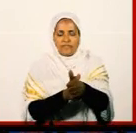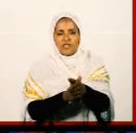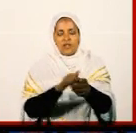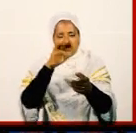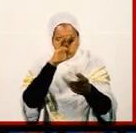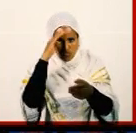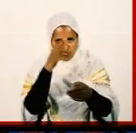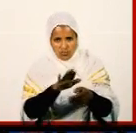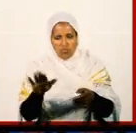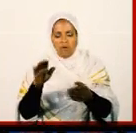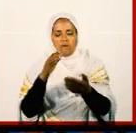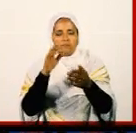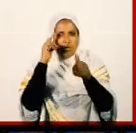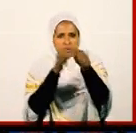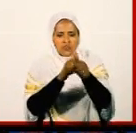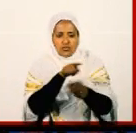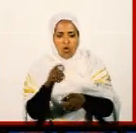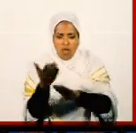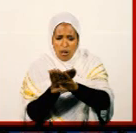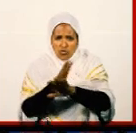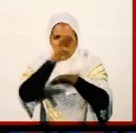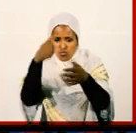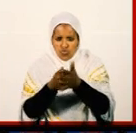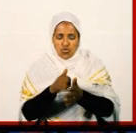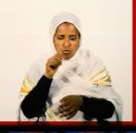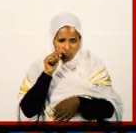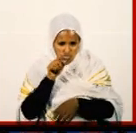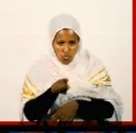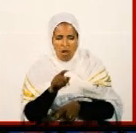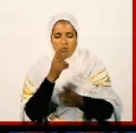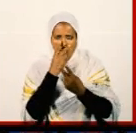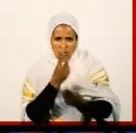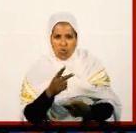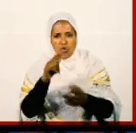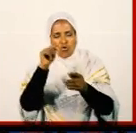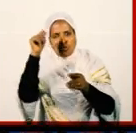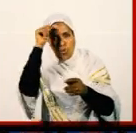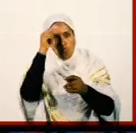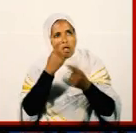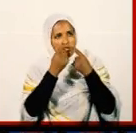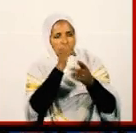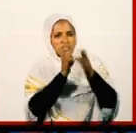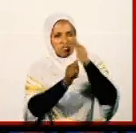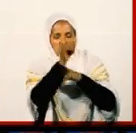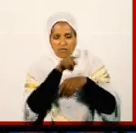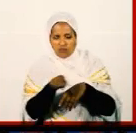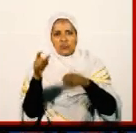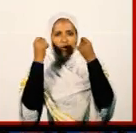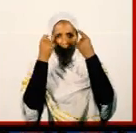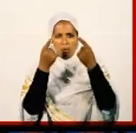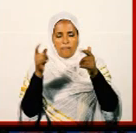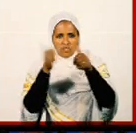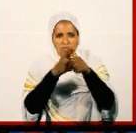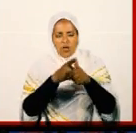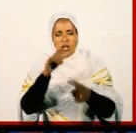ለልጇ ደቀ መዛሙርቶች እሷ የለመኗትን ነገር ሁሉ እሷን አይተው ቶማስ ያየው ሚስጥር እነሱም እንዲረዱት መጀመሪያ በዮሐንስ